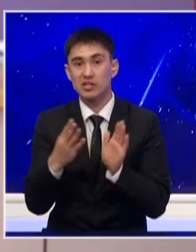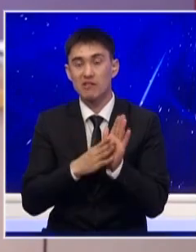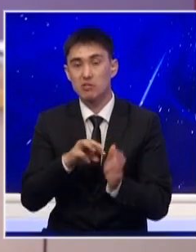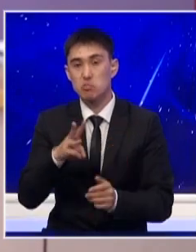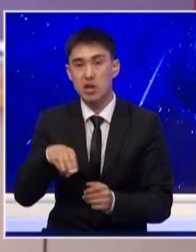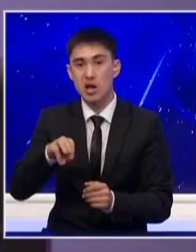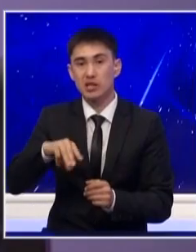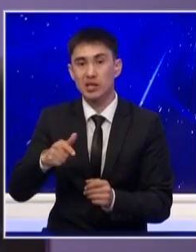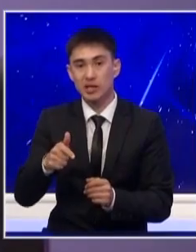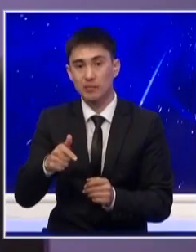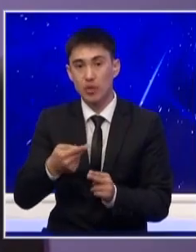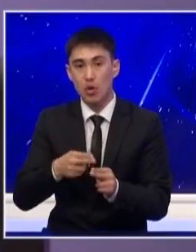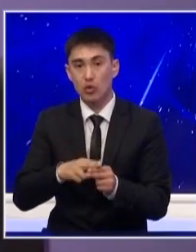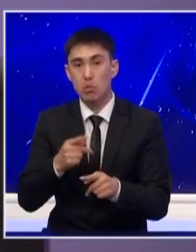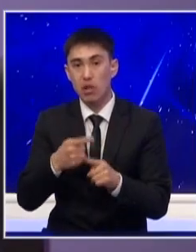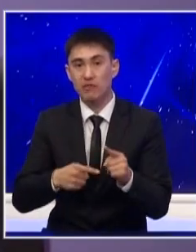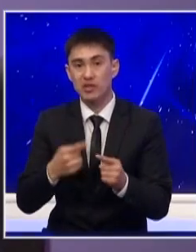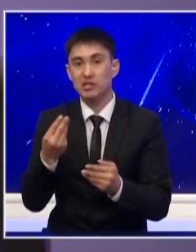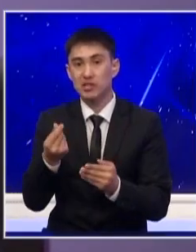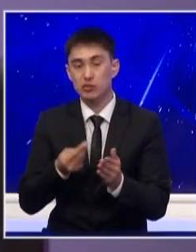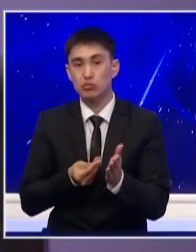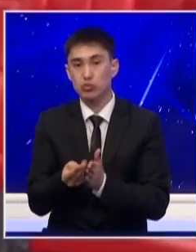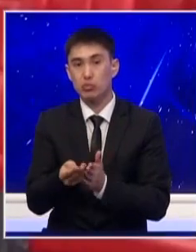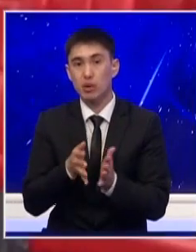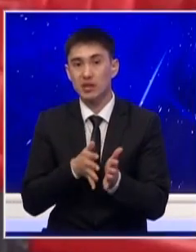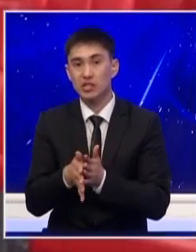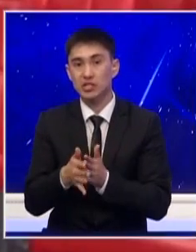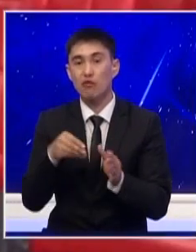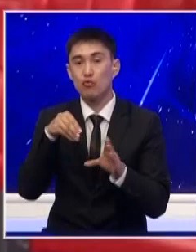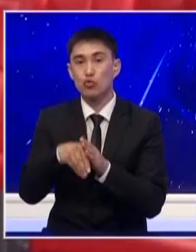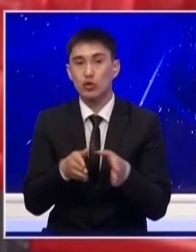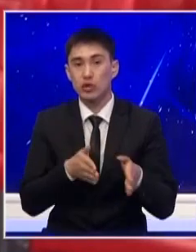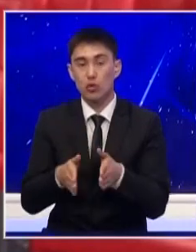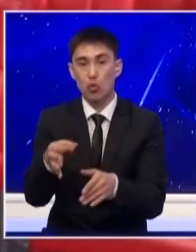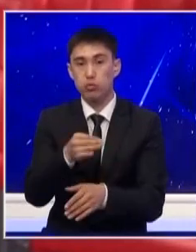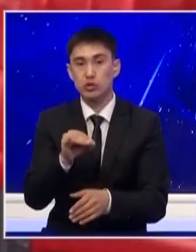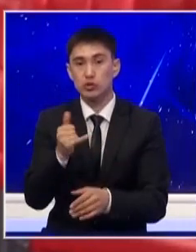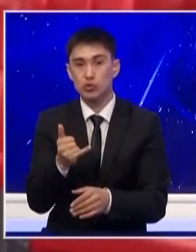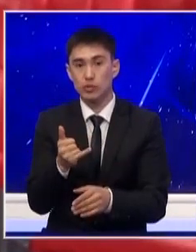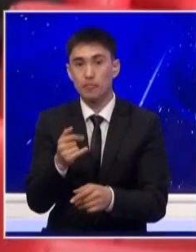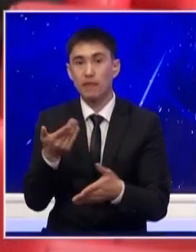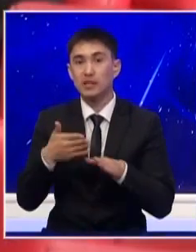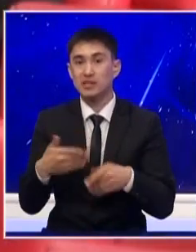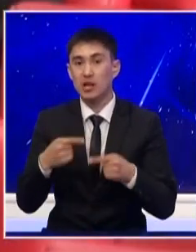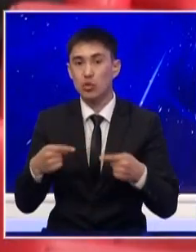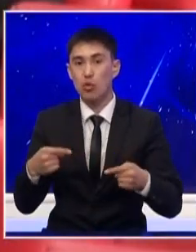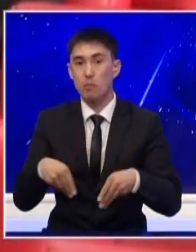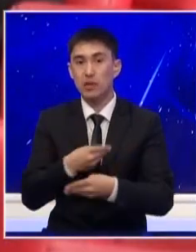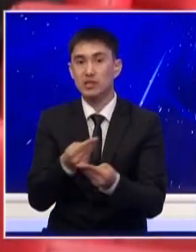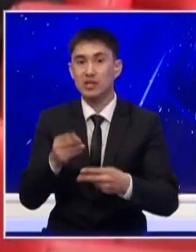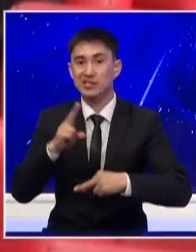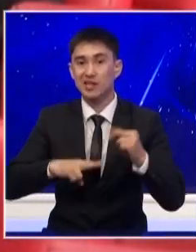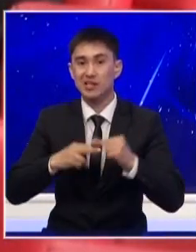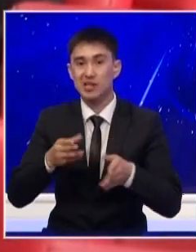29 миллиардов тенге. Около половины средств будет потрачено на внутренние дороги области ЖТСУ. Остальное предназначено